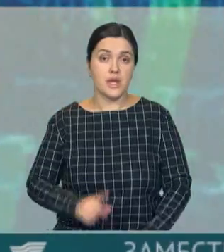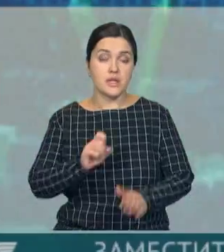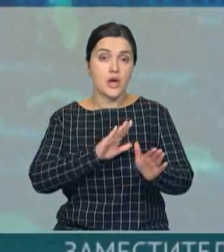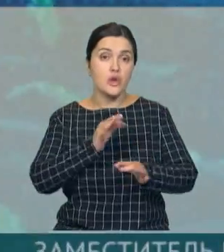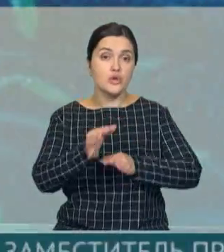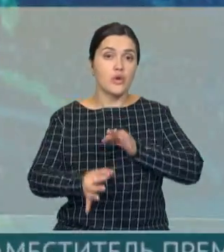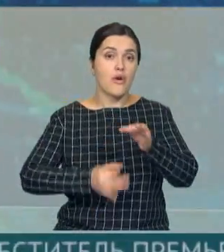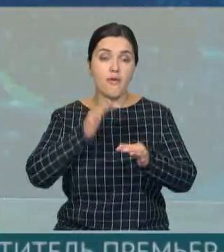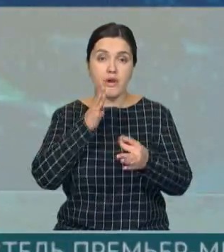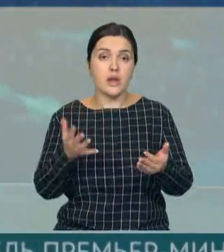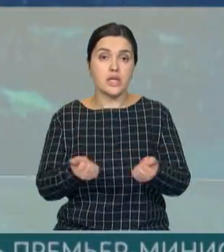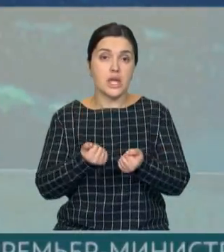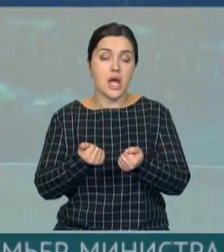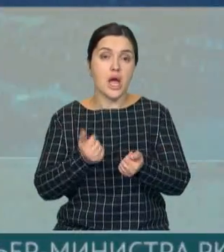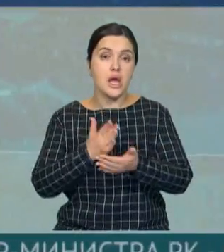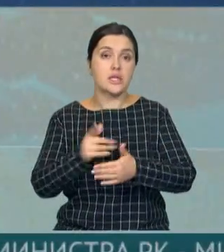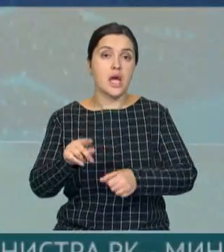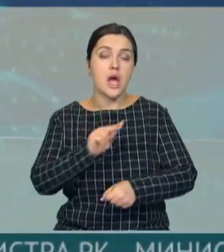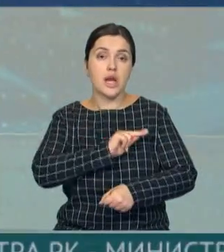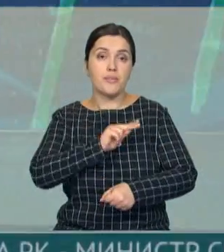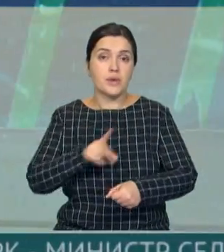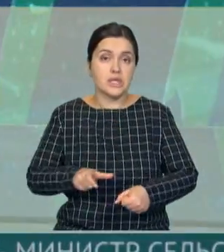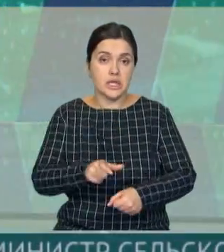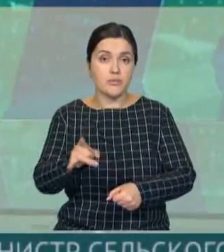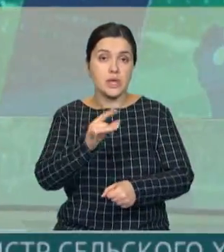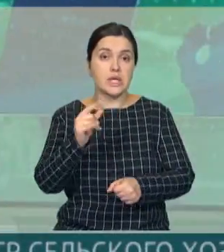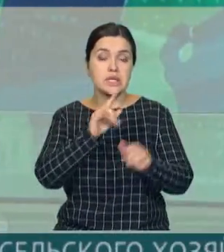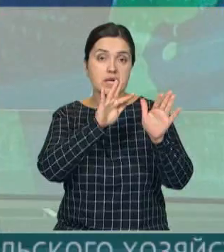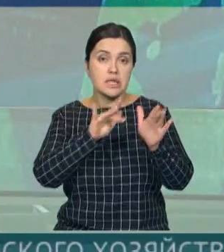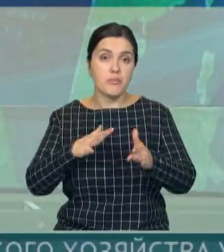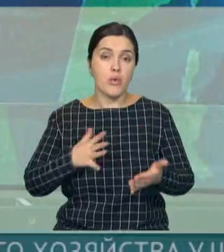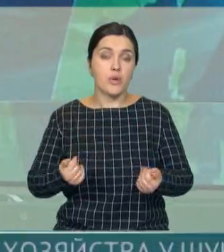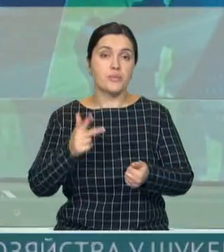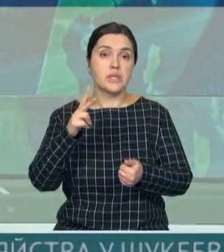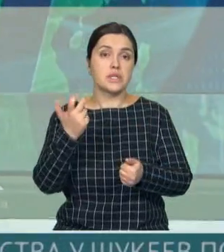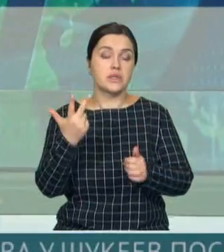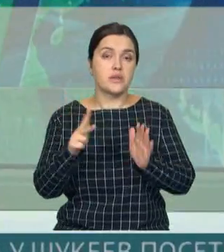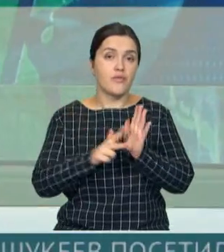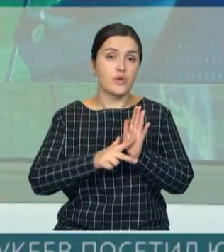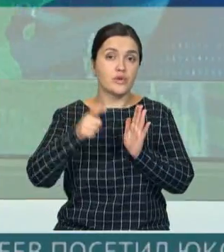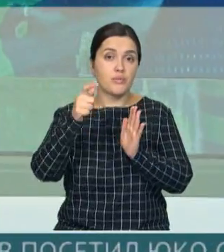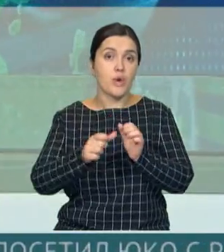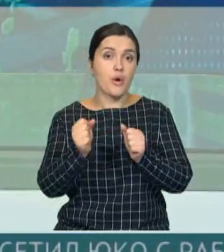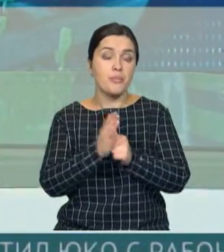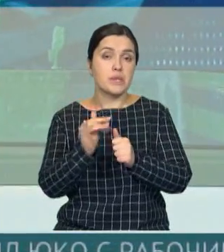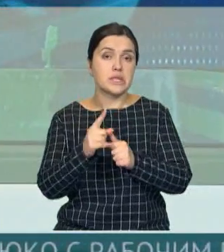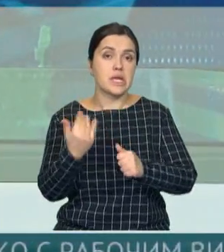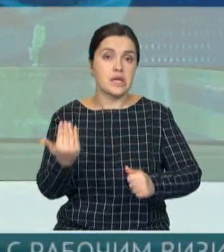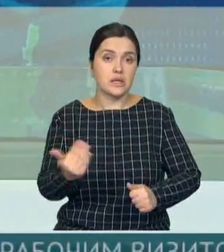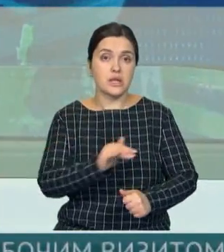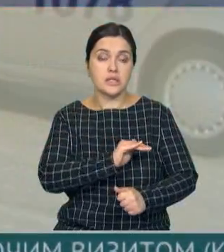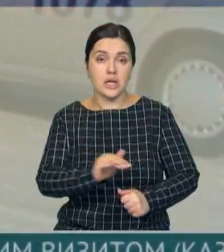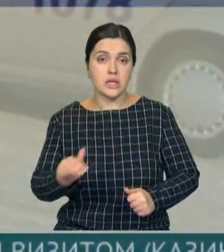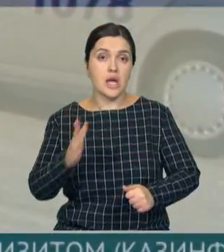Итак, за истекшие сутки во время аварийно-спасательных работ на трассах республики и снежных заносов было эвакуировано 338